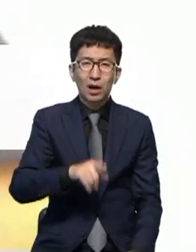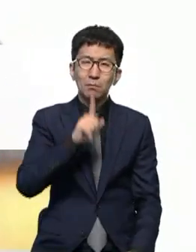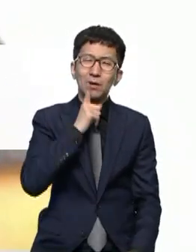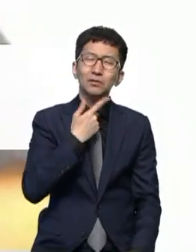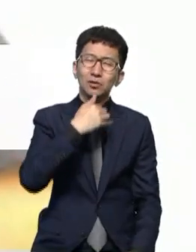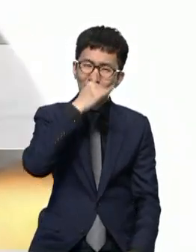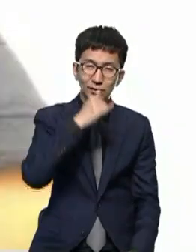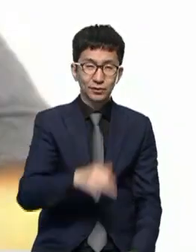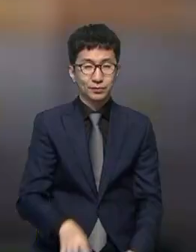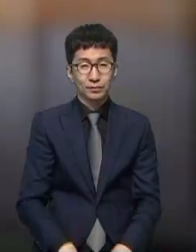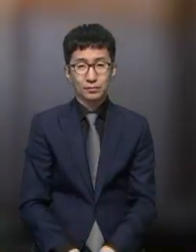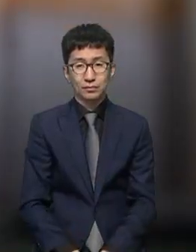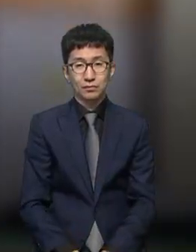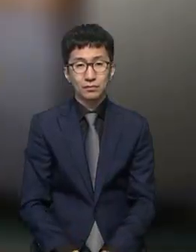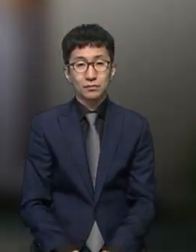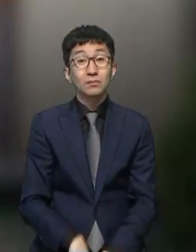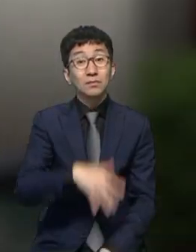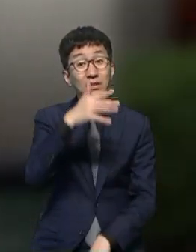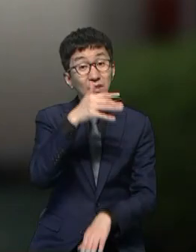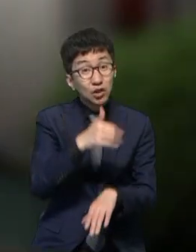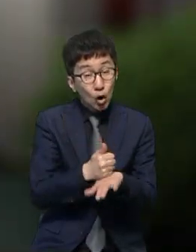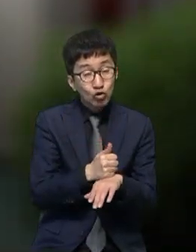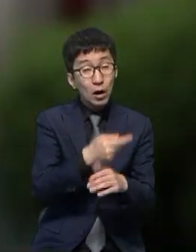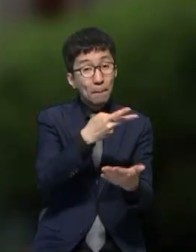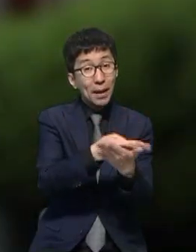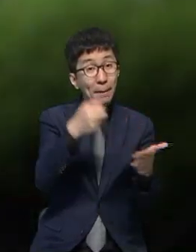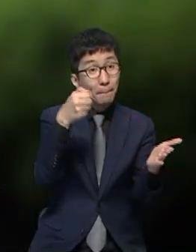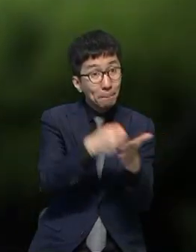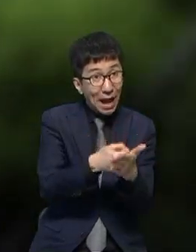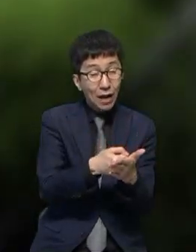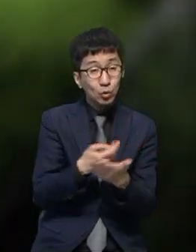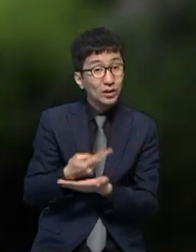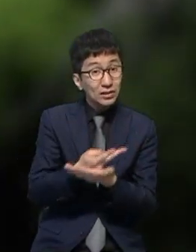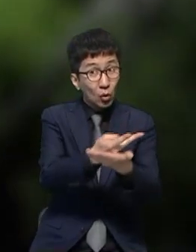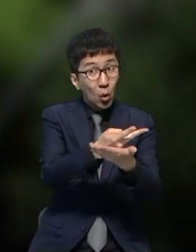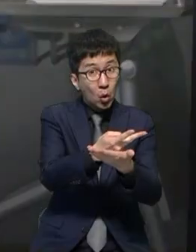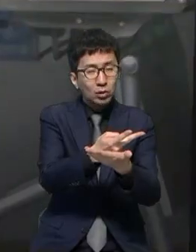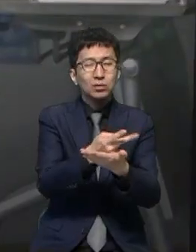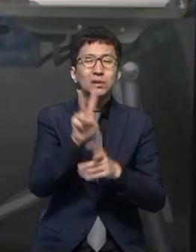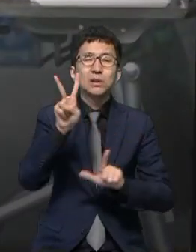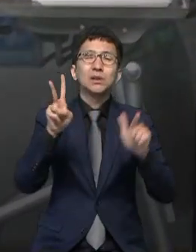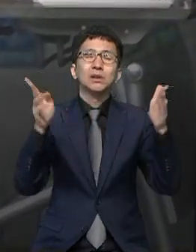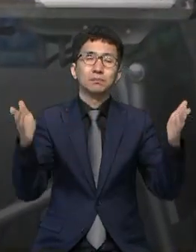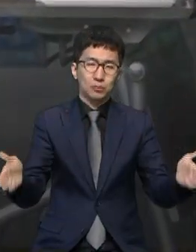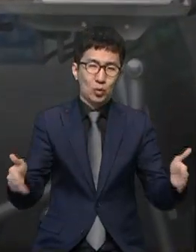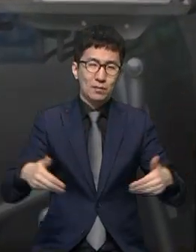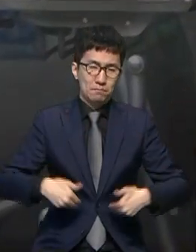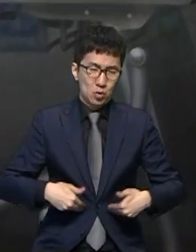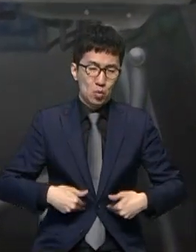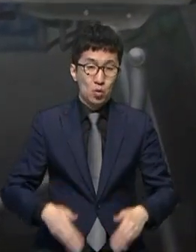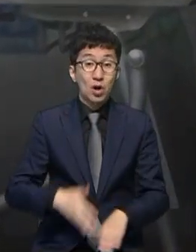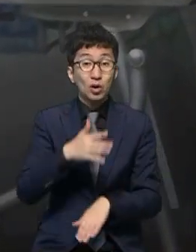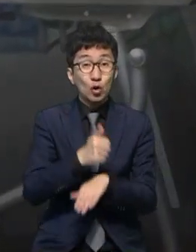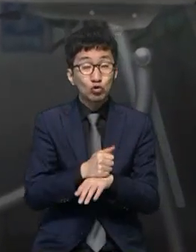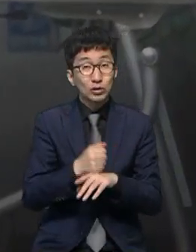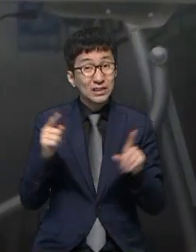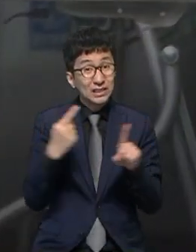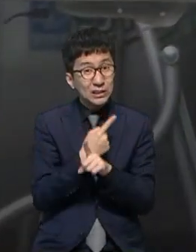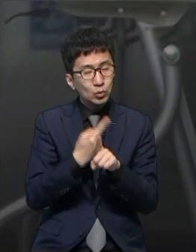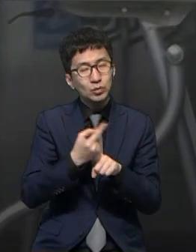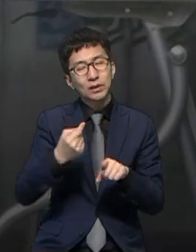얘기까지 했었어요. 결국 병상 배정과 이송까지 이틀이 걸렸고 제대로 된 코로나 치료도 그만큼